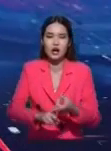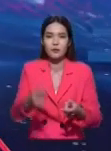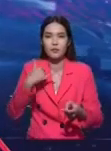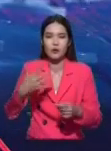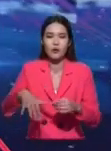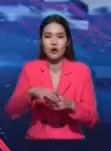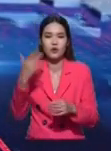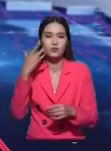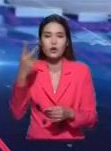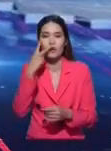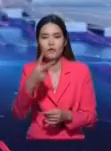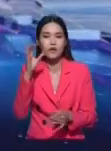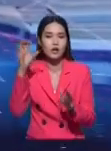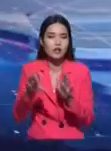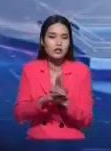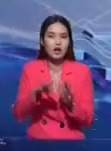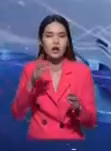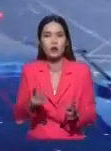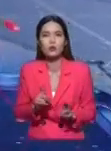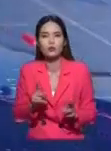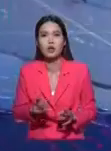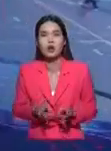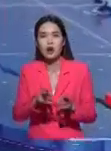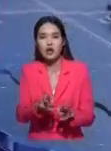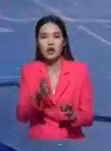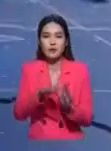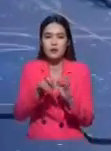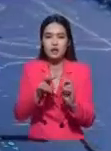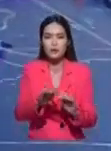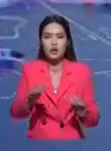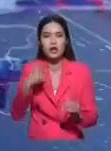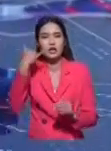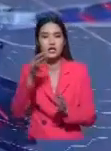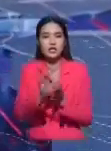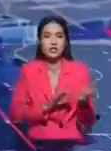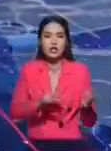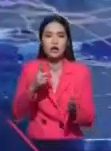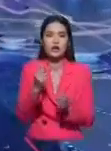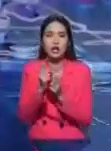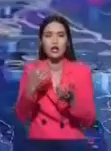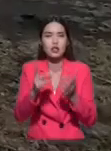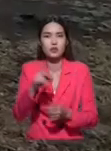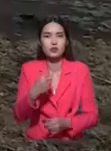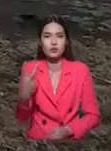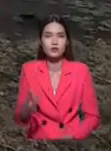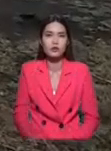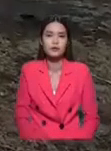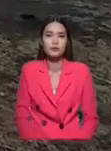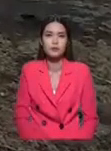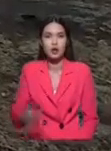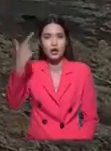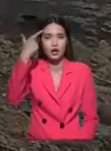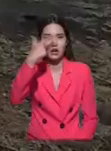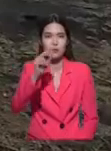Если вы видите, слышали, знаете о фактах угрозы безопасности детей, пожалуйста, звоните на номера 111 или 102. По